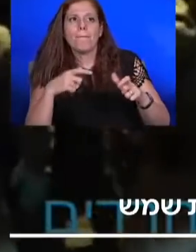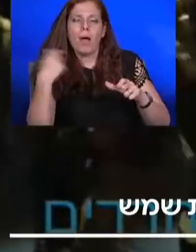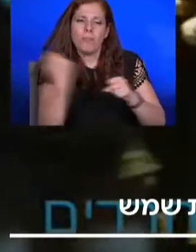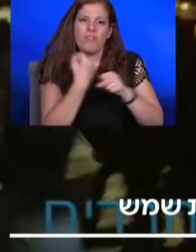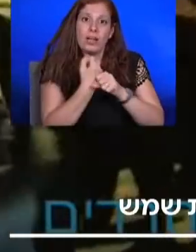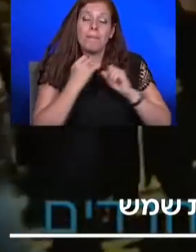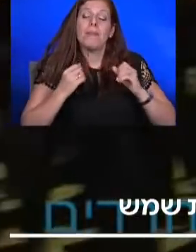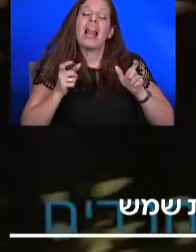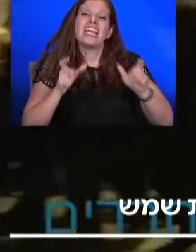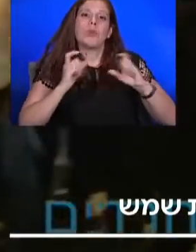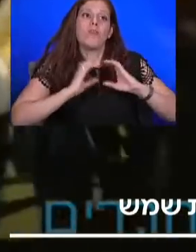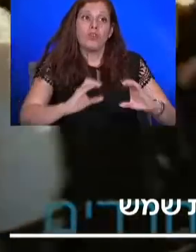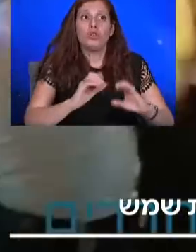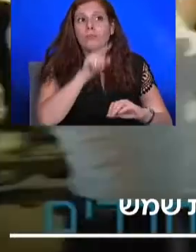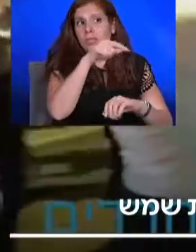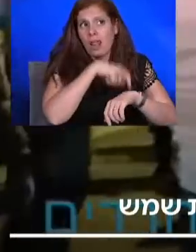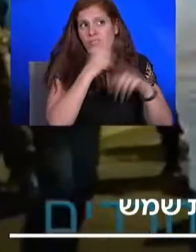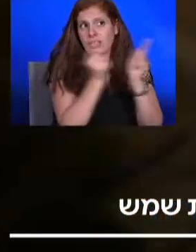מלפני זמן קצר בירושלים.